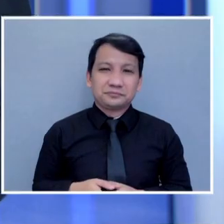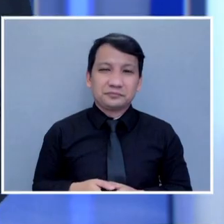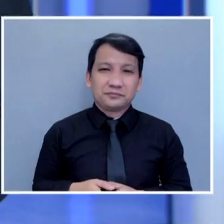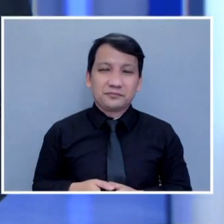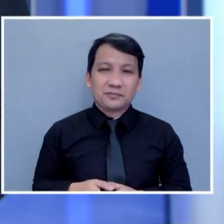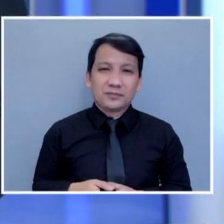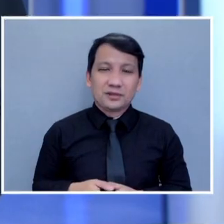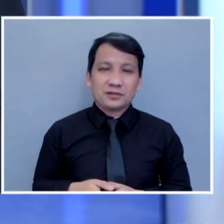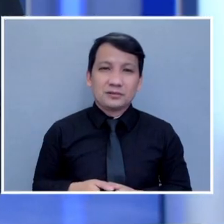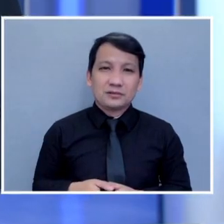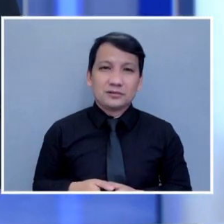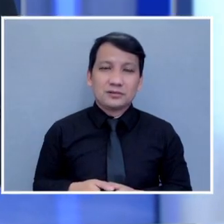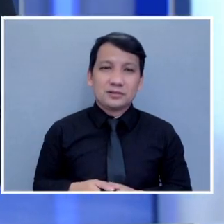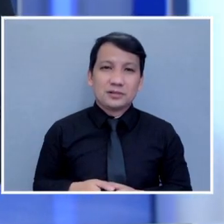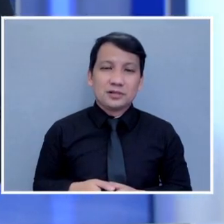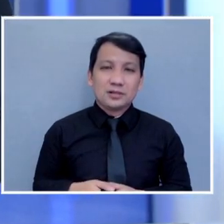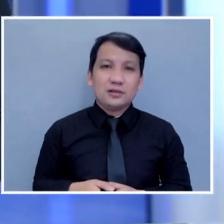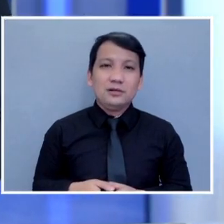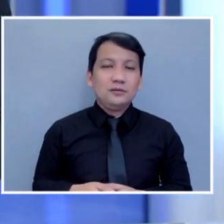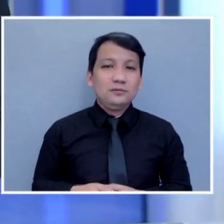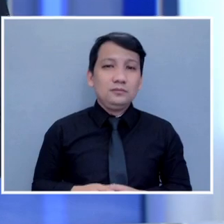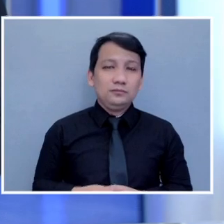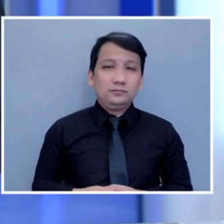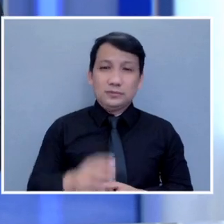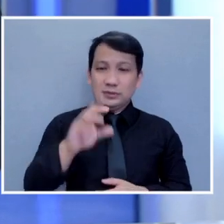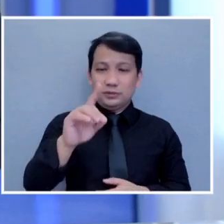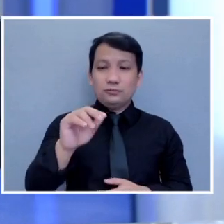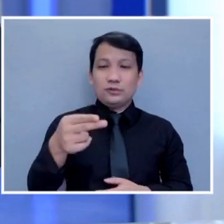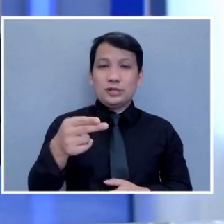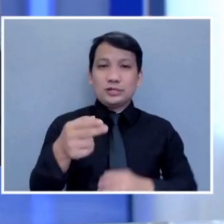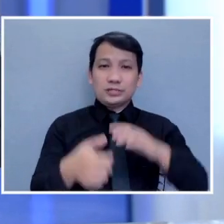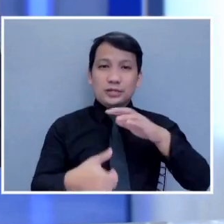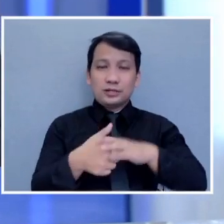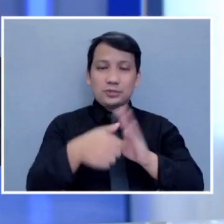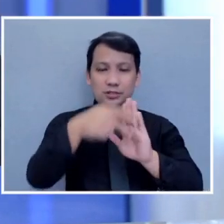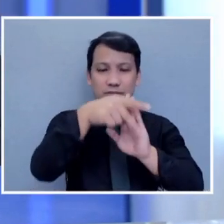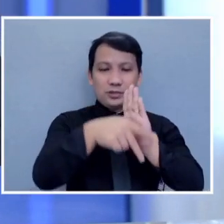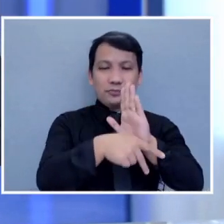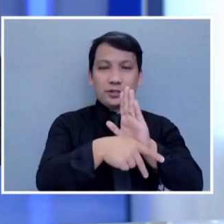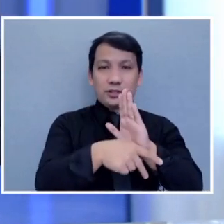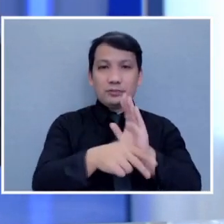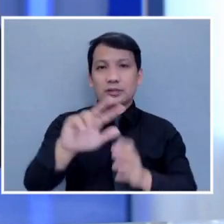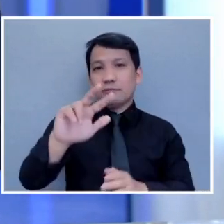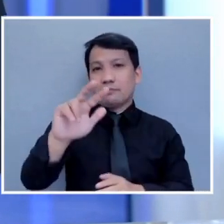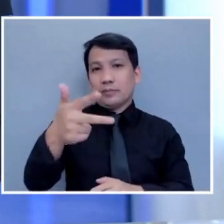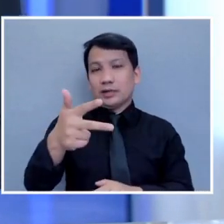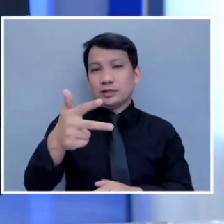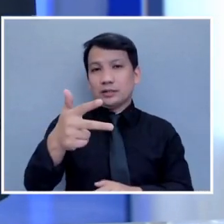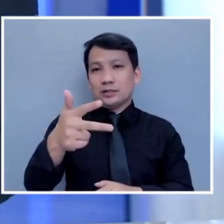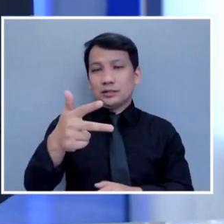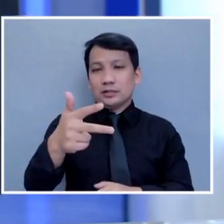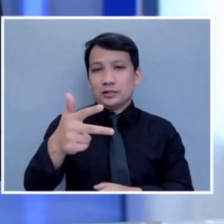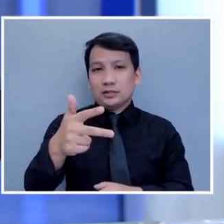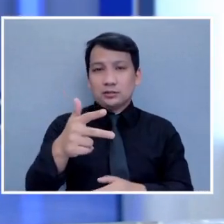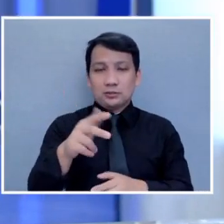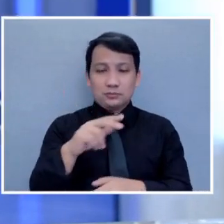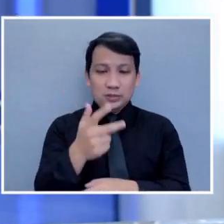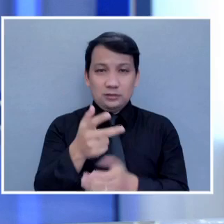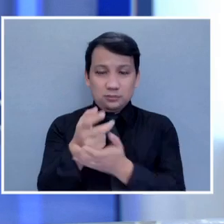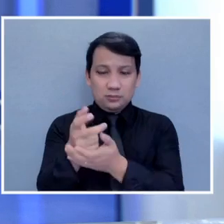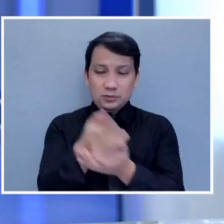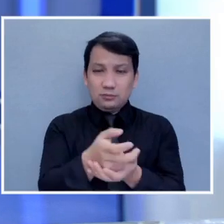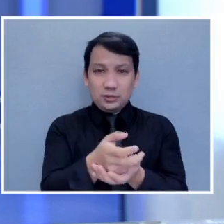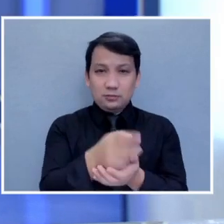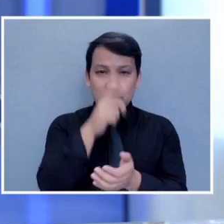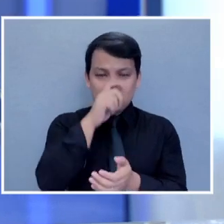Naglapas na po ng guidelines ang Department of Health kaugnay ng pagbibigay ng ikatlong COVID vaccine dose sa mga bata na 12